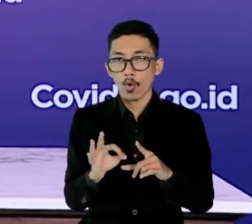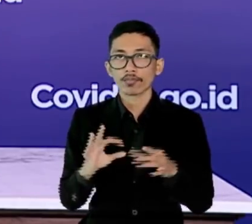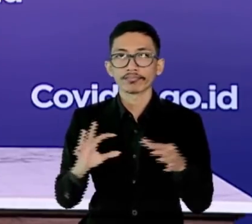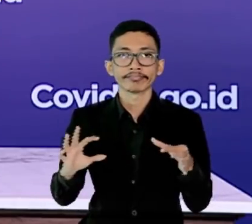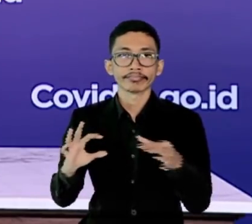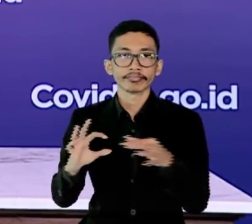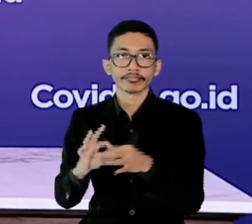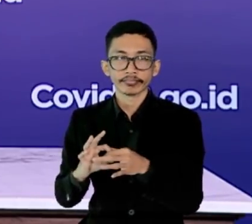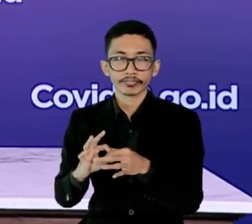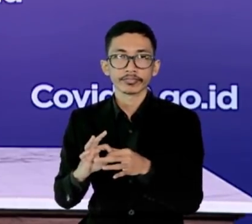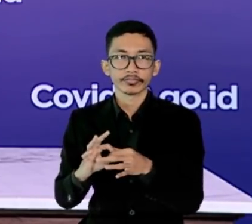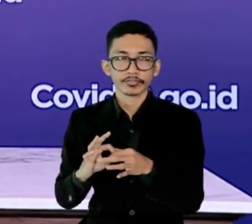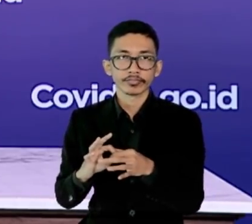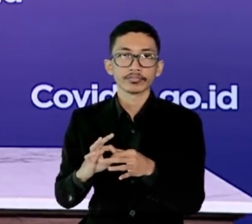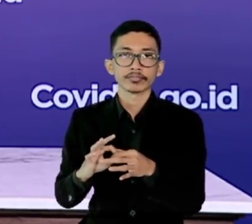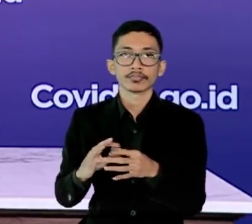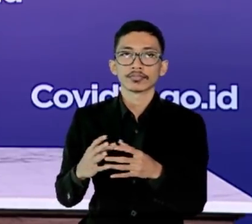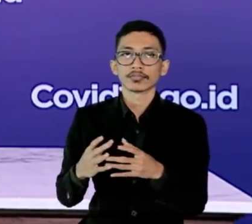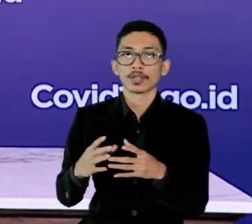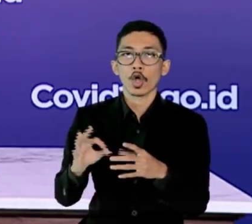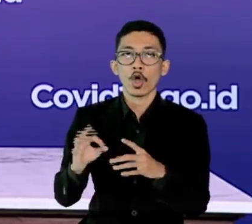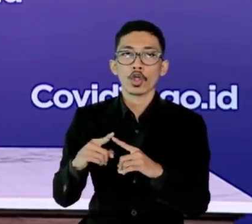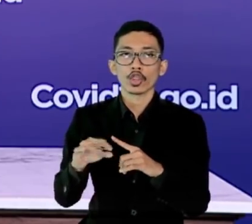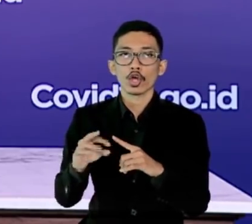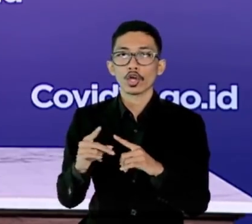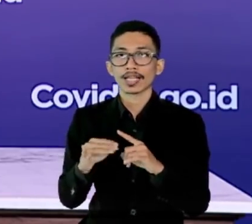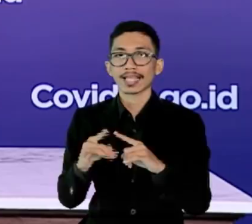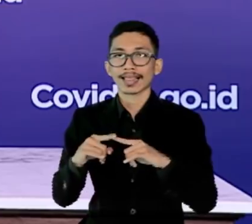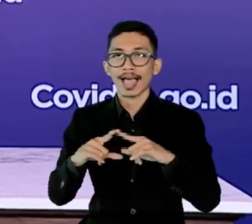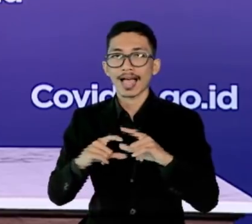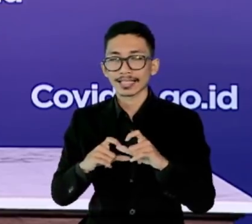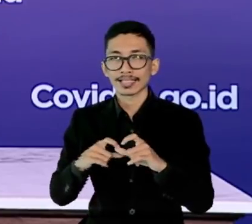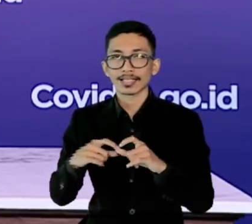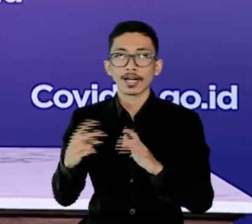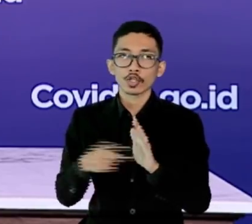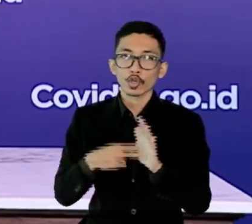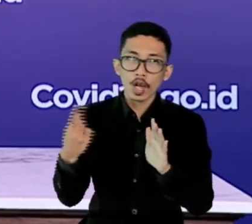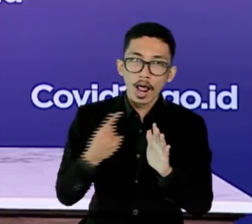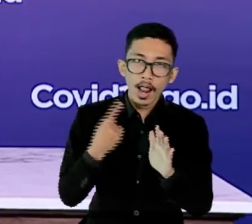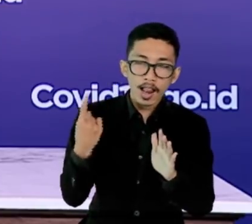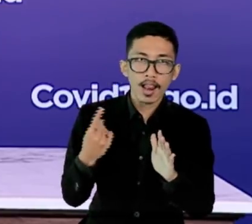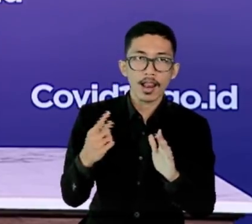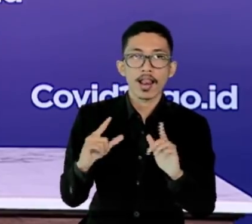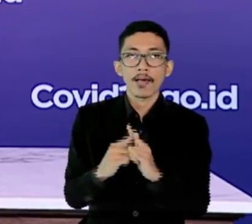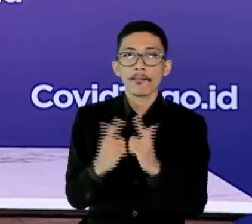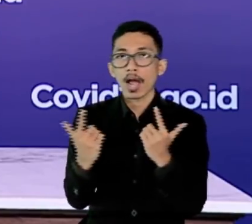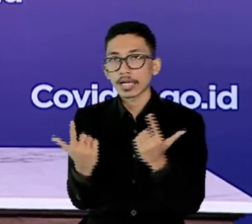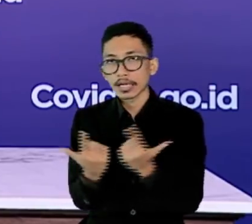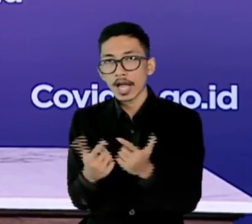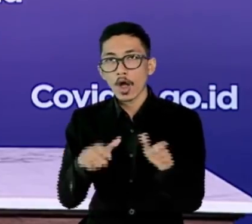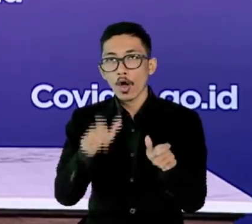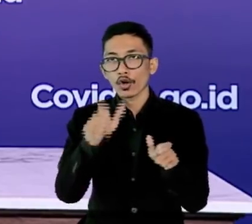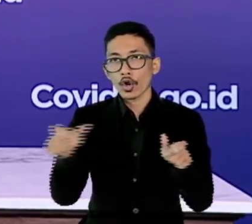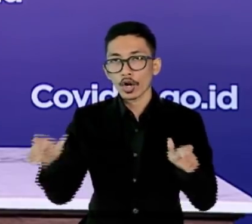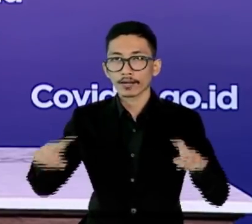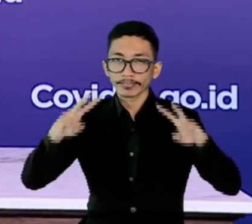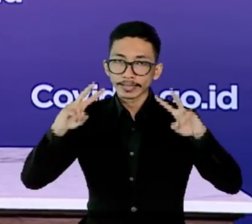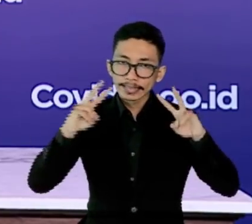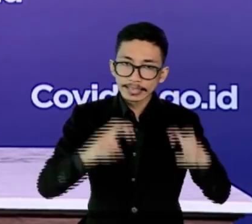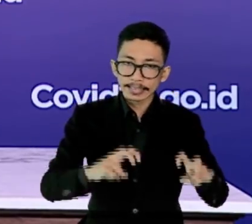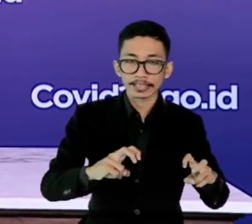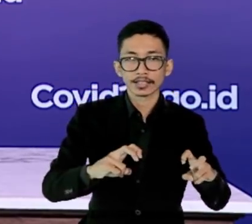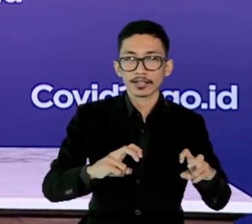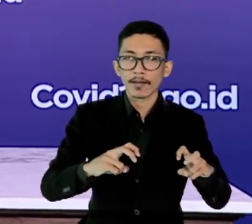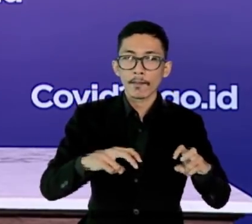mitra, jajaran pakar, otoritas nasional, lembaga maupun peneliti telah memantau perubahan virus